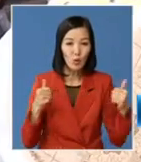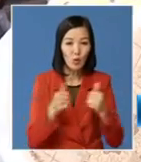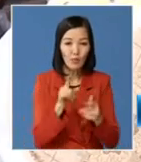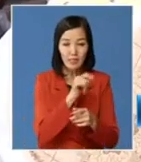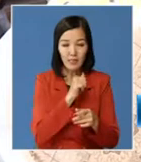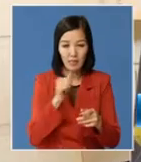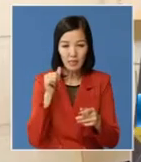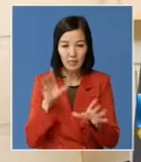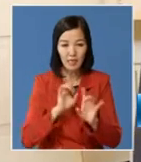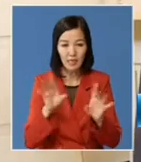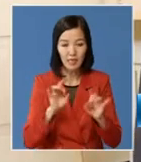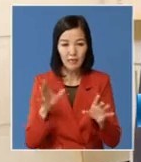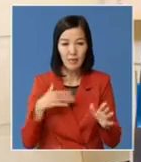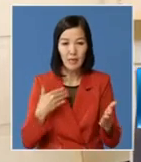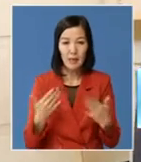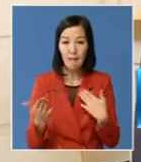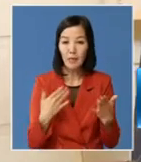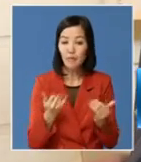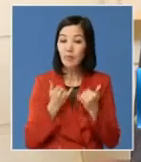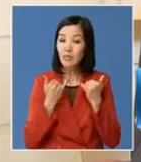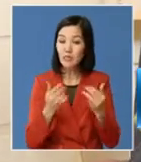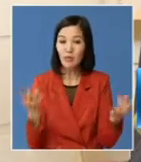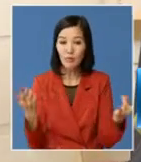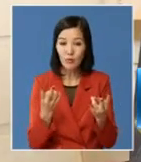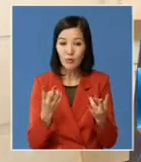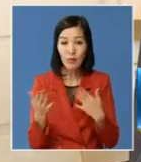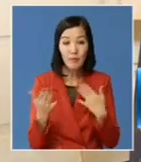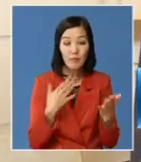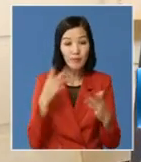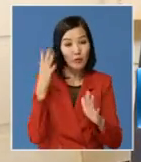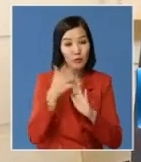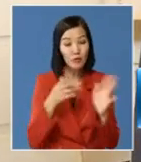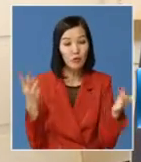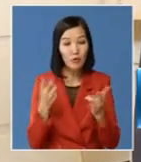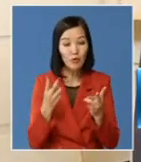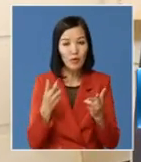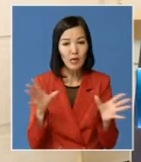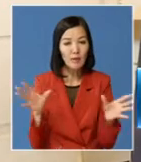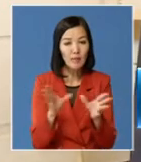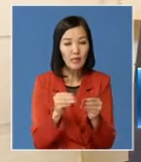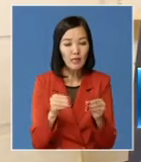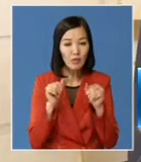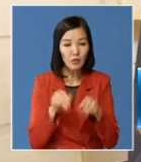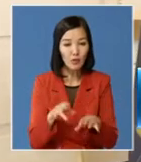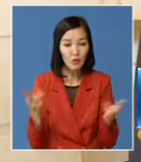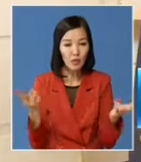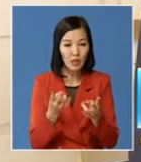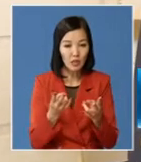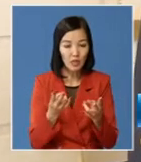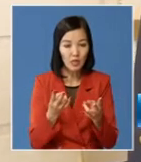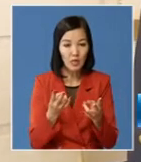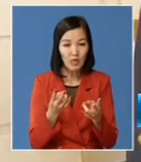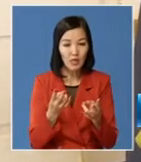құпиясымен бөлісті. Бірін бірі сыйлай білу керек, бірін бірі түсіне білу керек. Кез келген шаруаны екеуі бірлесіп,